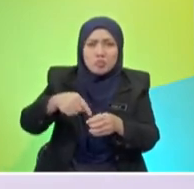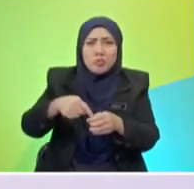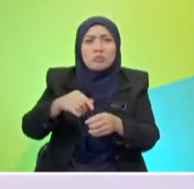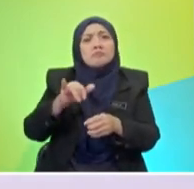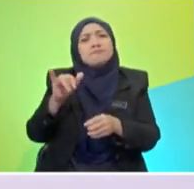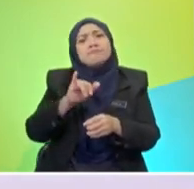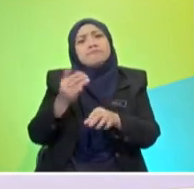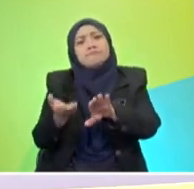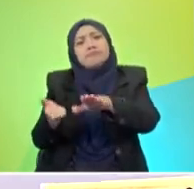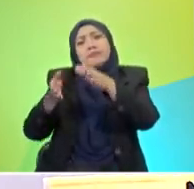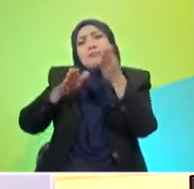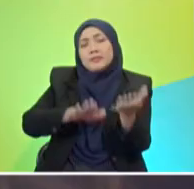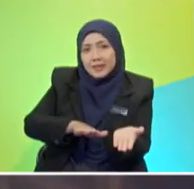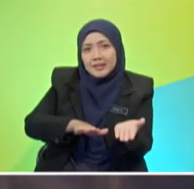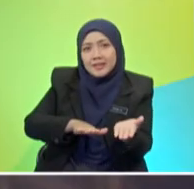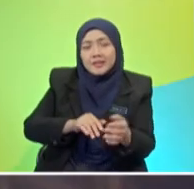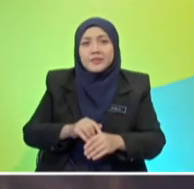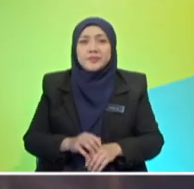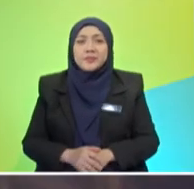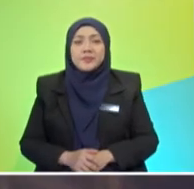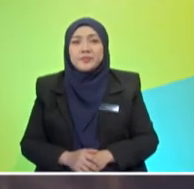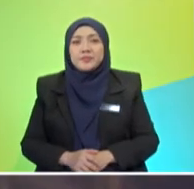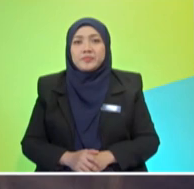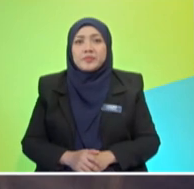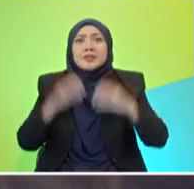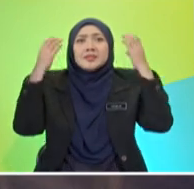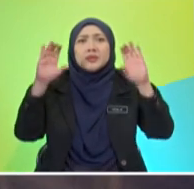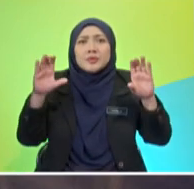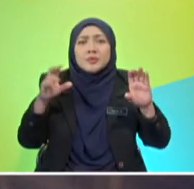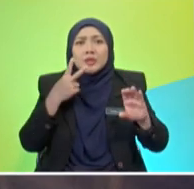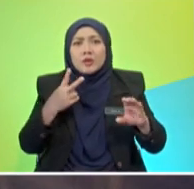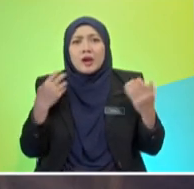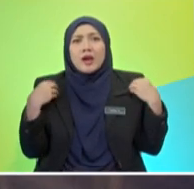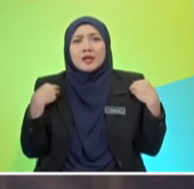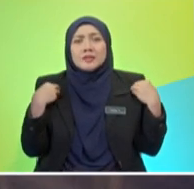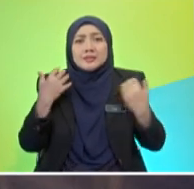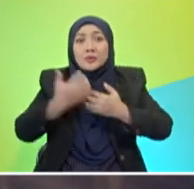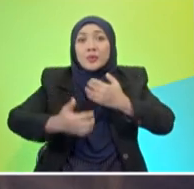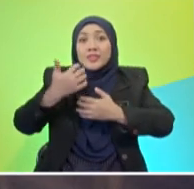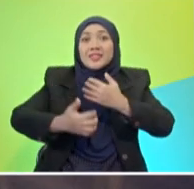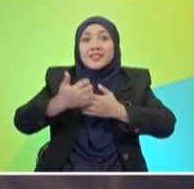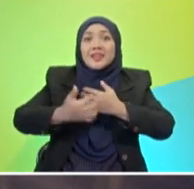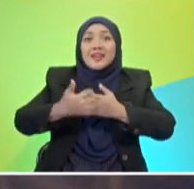mati. Okey. Cikgu, saya nampak ada roti atas meja ni. Kita nak makan ke? Apa kita